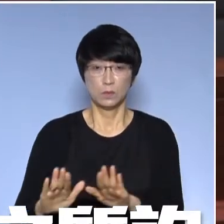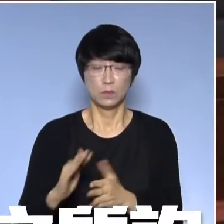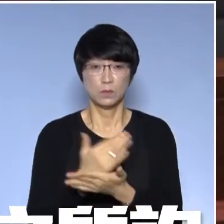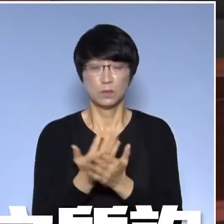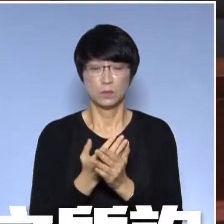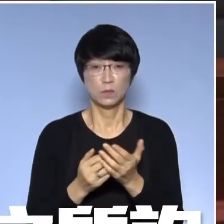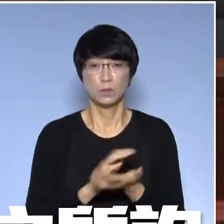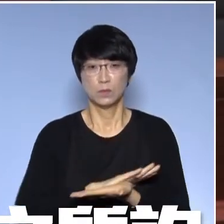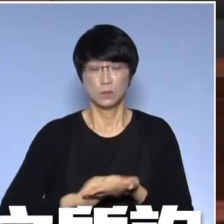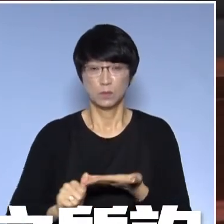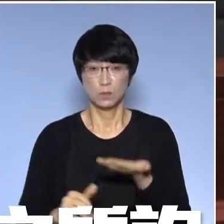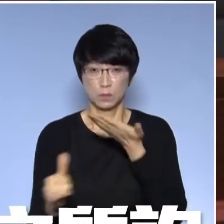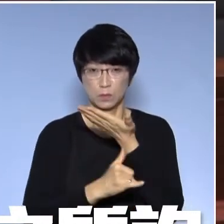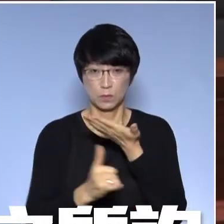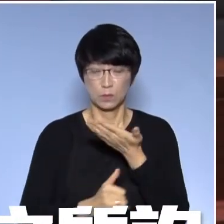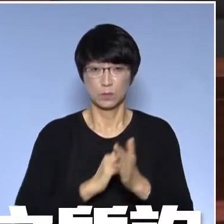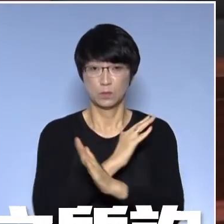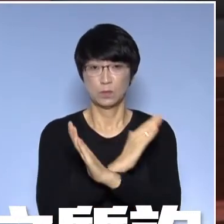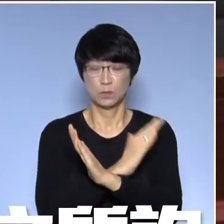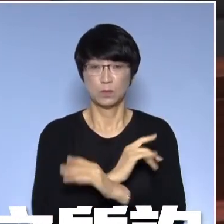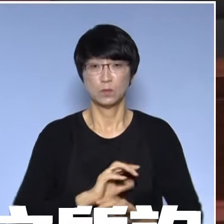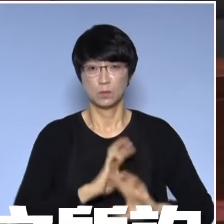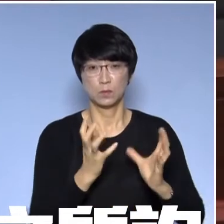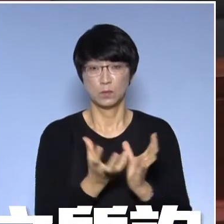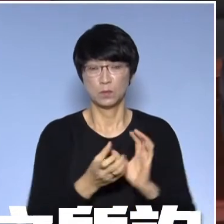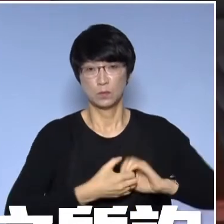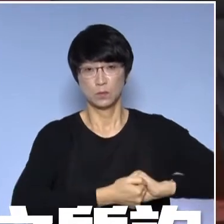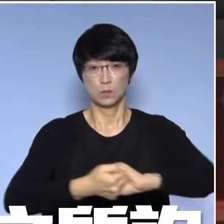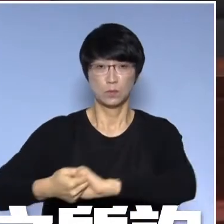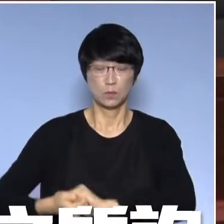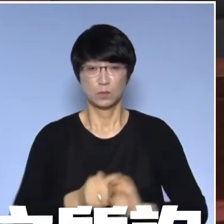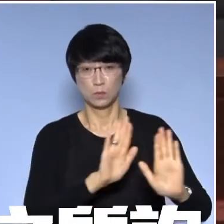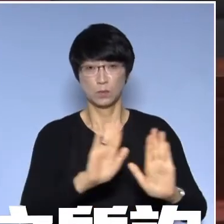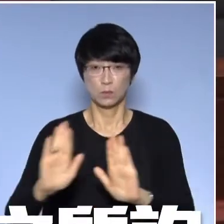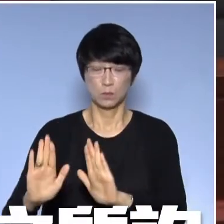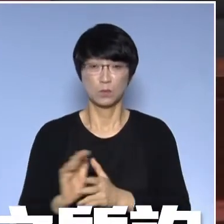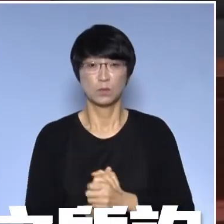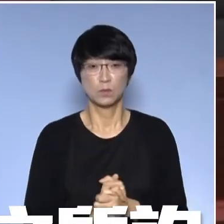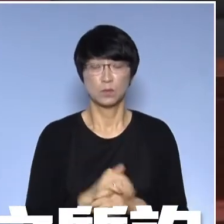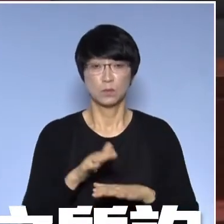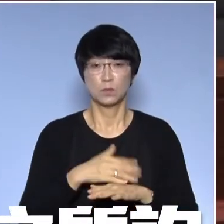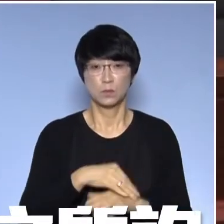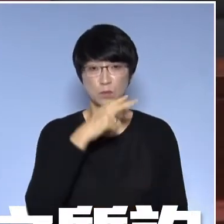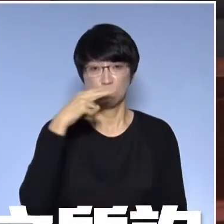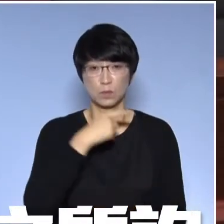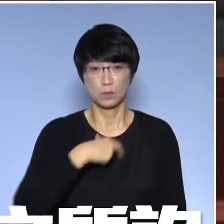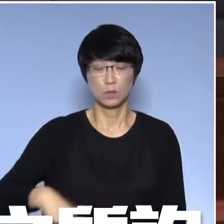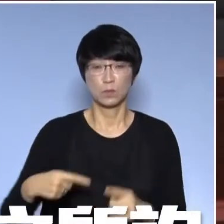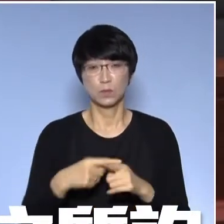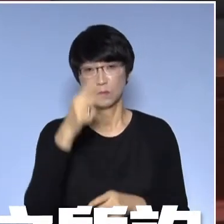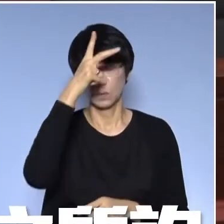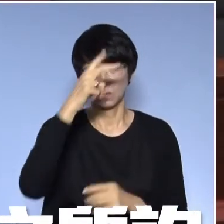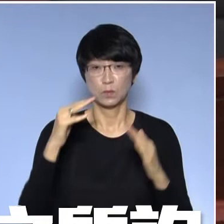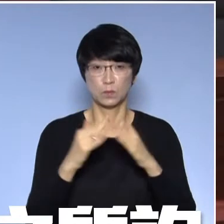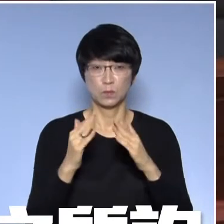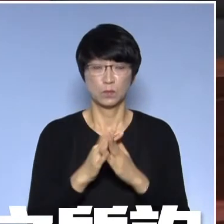滲透嘅情況，同埋喺聯合嘅行動裏面咧，係維持秩序。咁頭先啊，鄭議員都有提到咧，民政署咧其實過去咧都有一